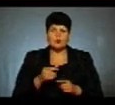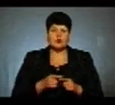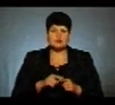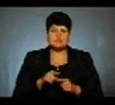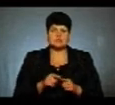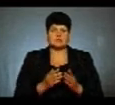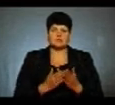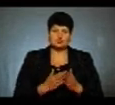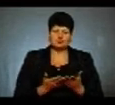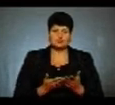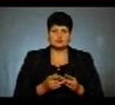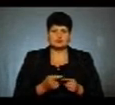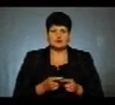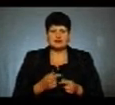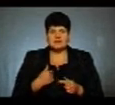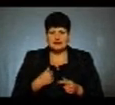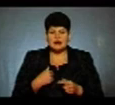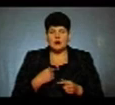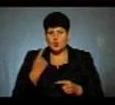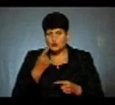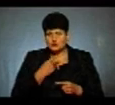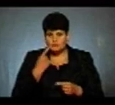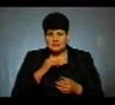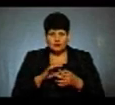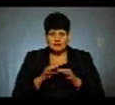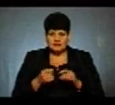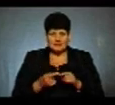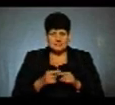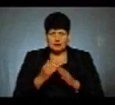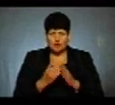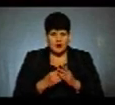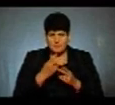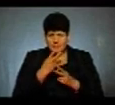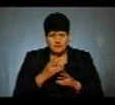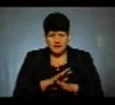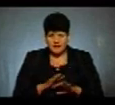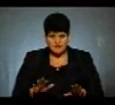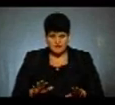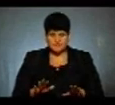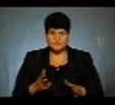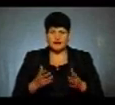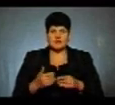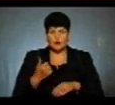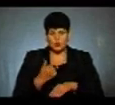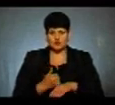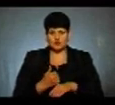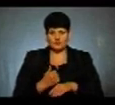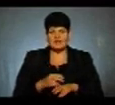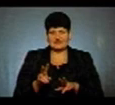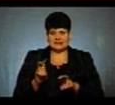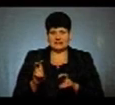цей підручник, чи є там дійсно такі застереження? Я особисто в деталях так цієї програми не переглядала, але основні